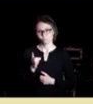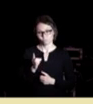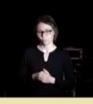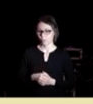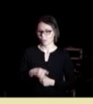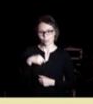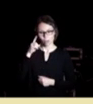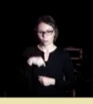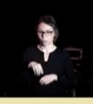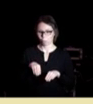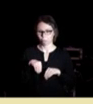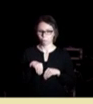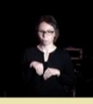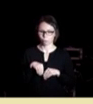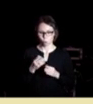ikke sitte og se på.